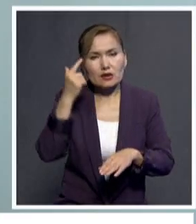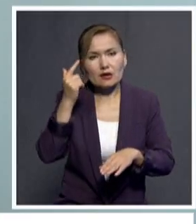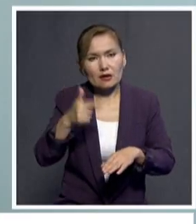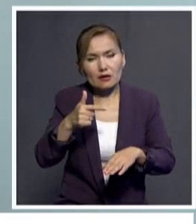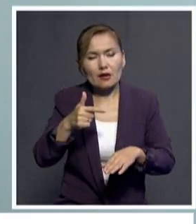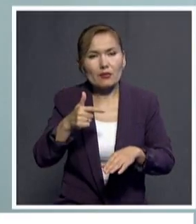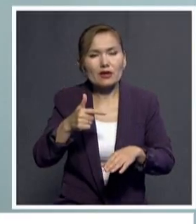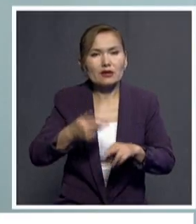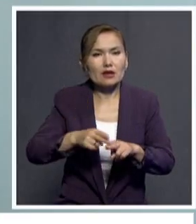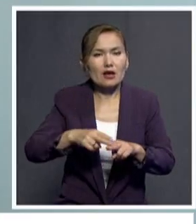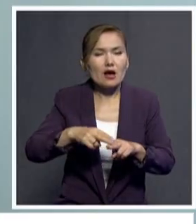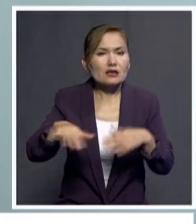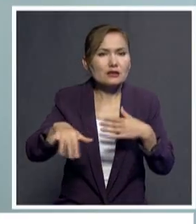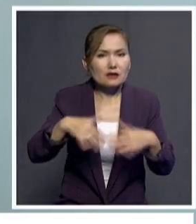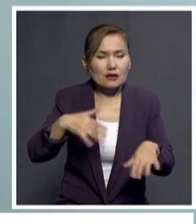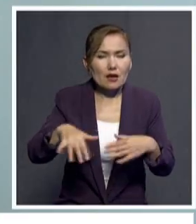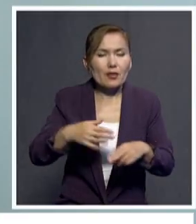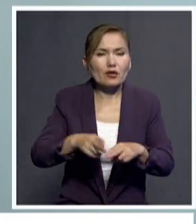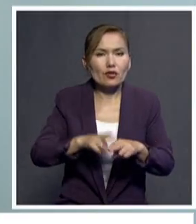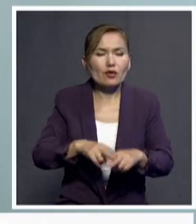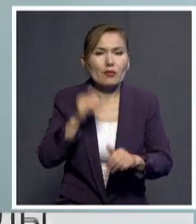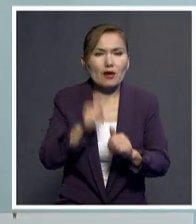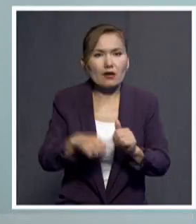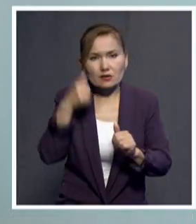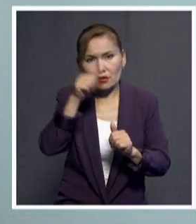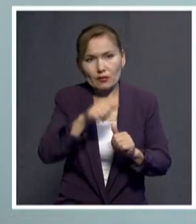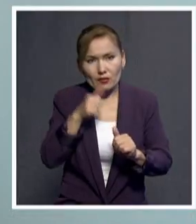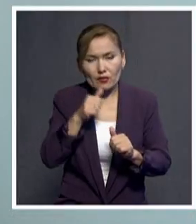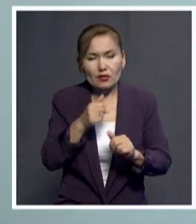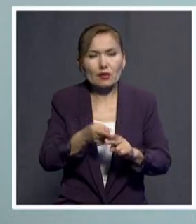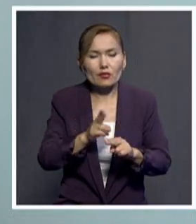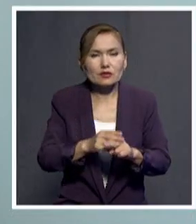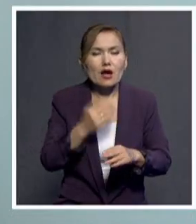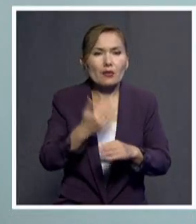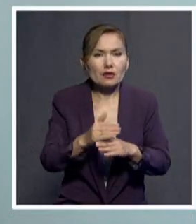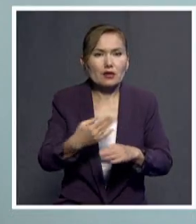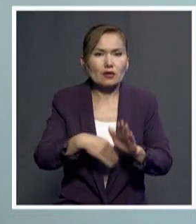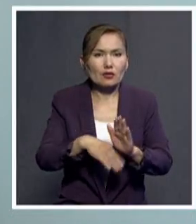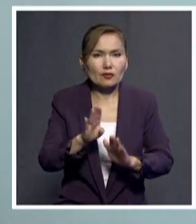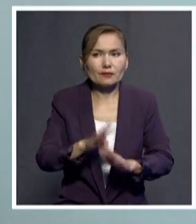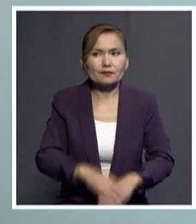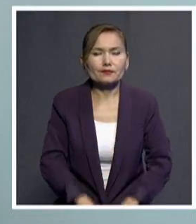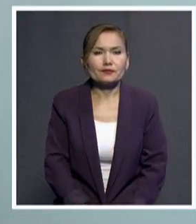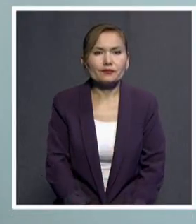тапсырған азаматтардың тесттен өту деңгейі жылдан жылға жоғарылап келе жатыр. Яғни 48%-дан асып отыр.